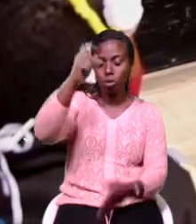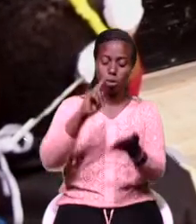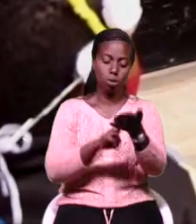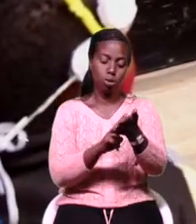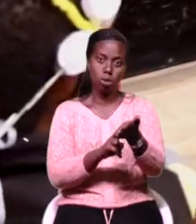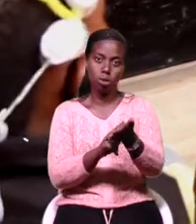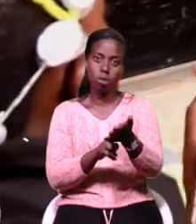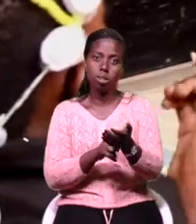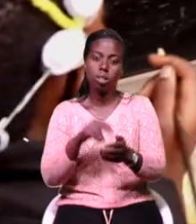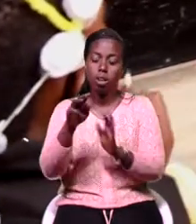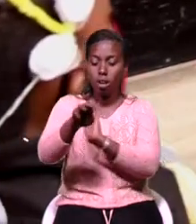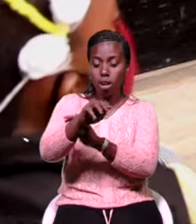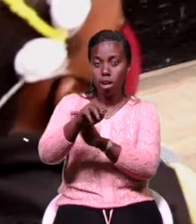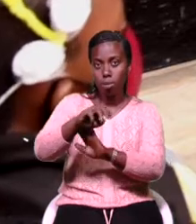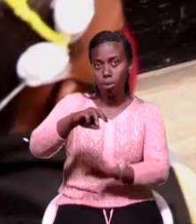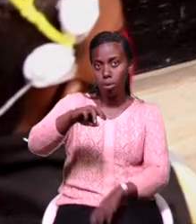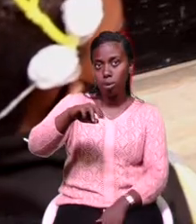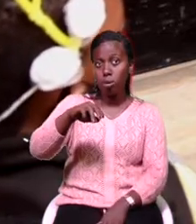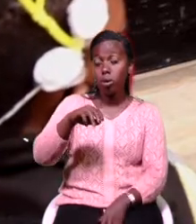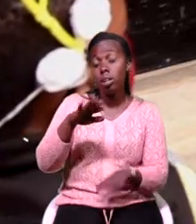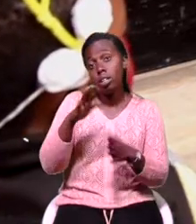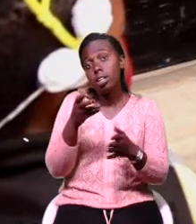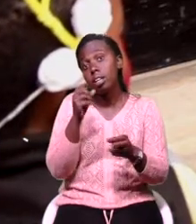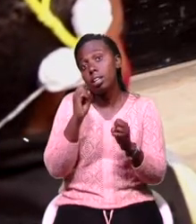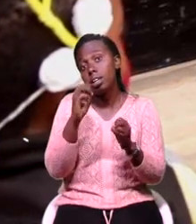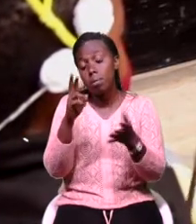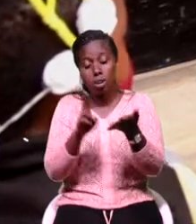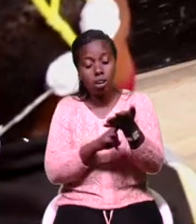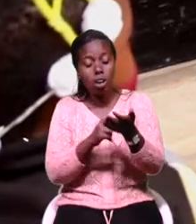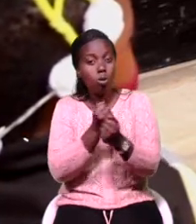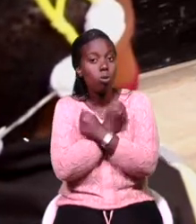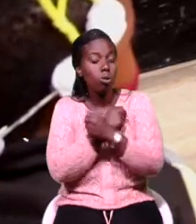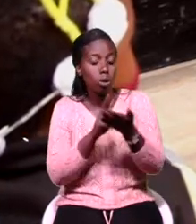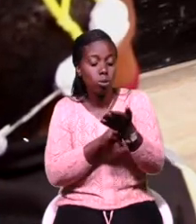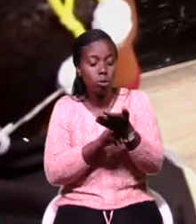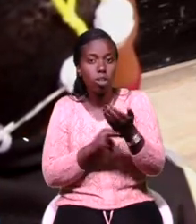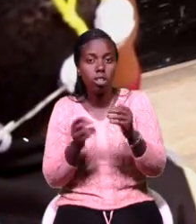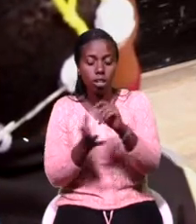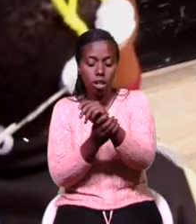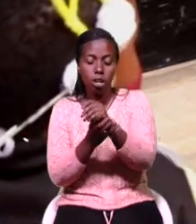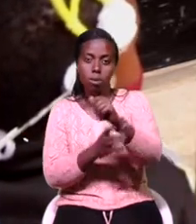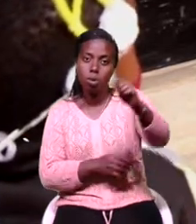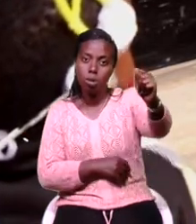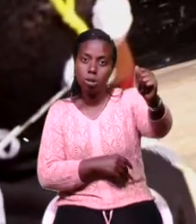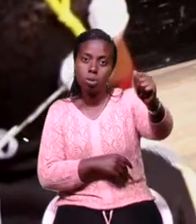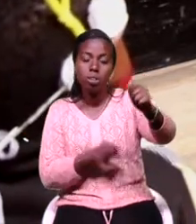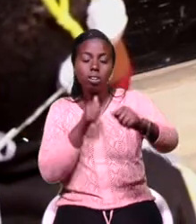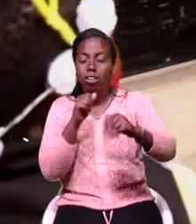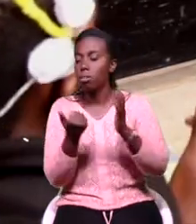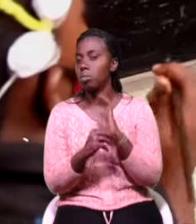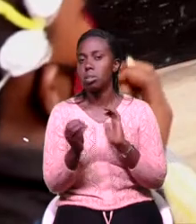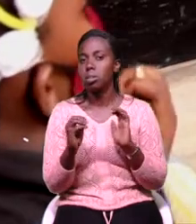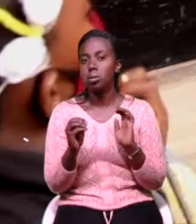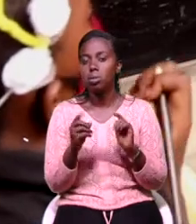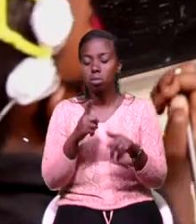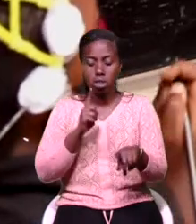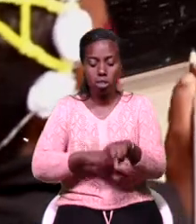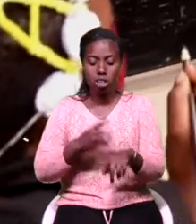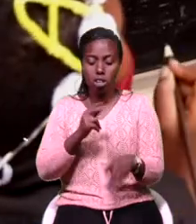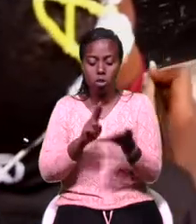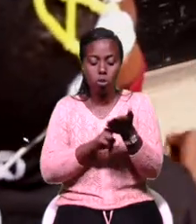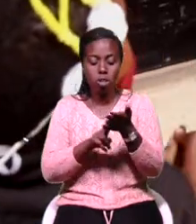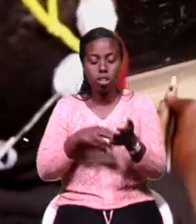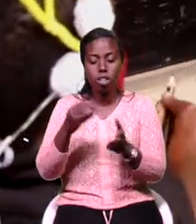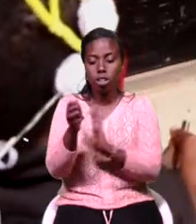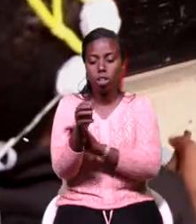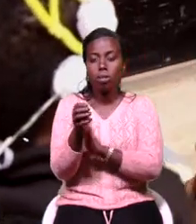dukoresha Akaboko k'iburyo cyerekana imbu mwana akunda gukoresha akaboko k'ibumoso nabwo nta kibazo. Ngiye nkoresha akaboko